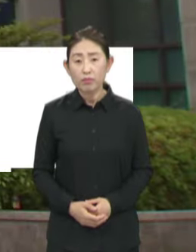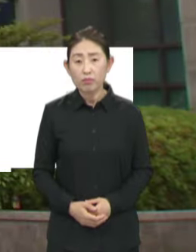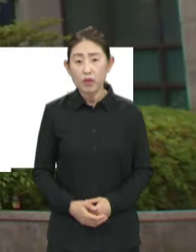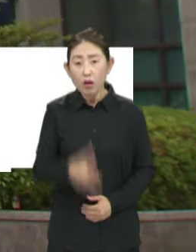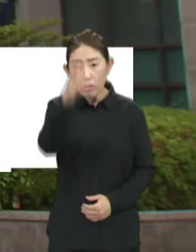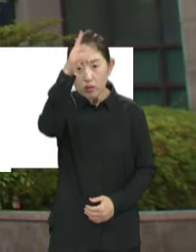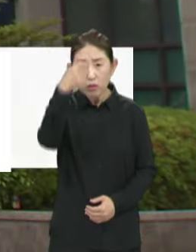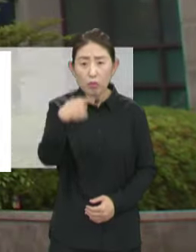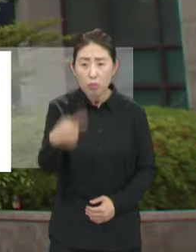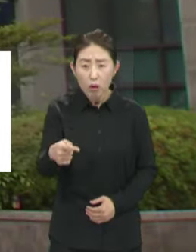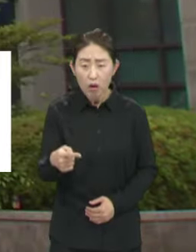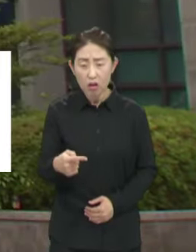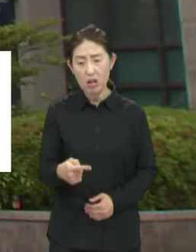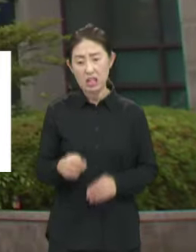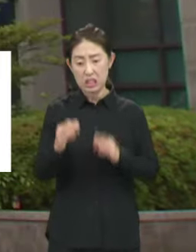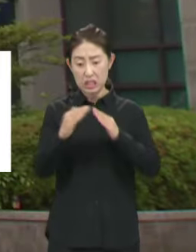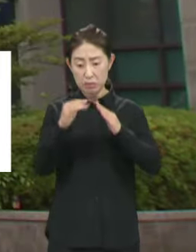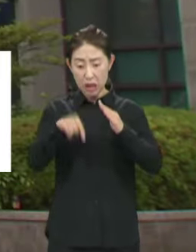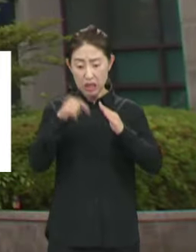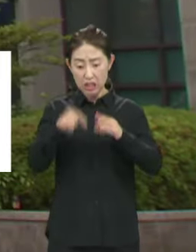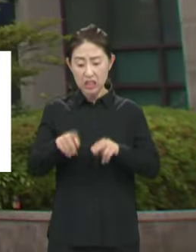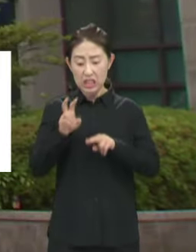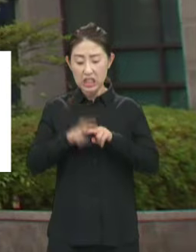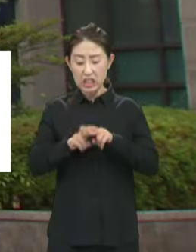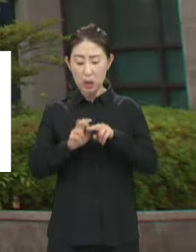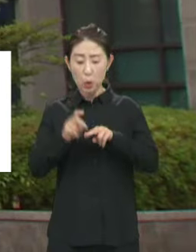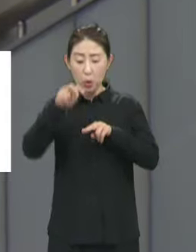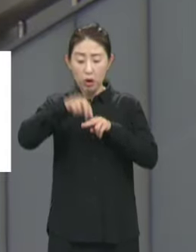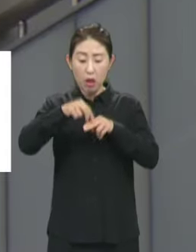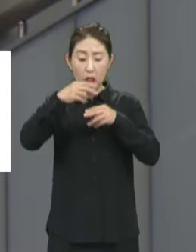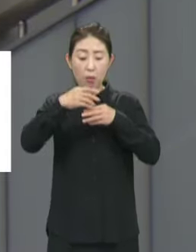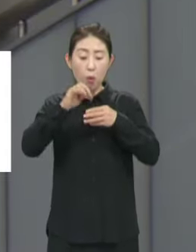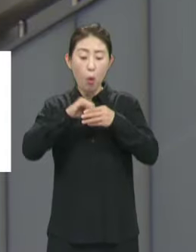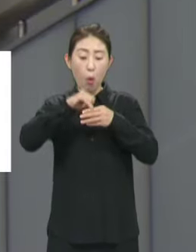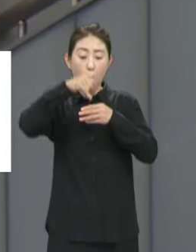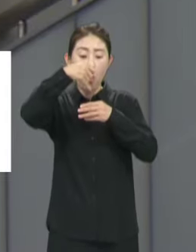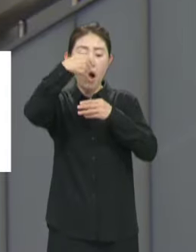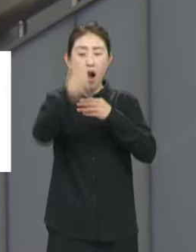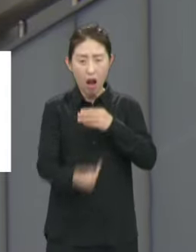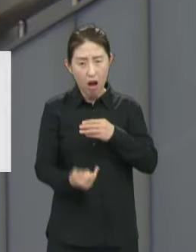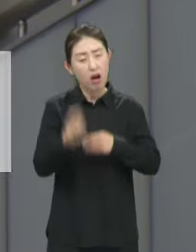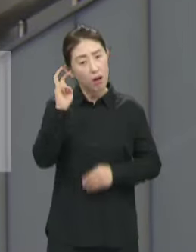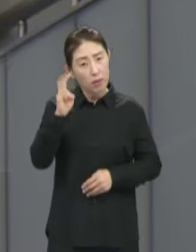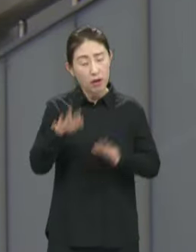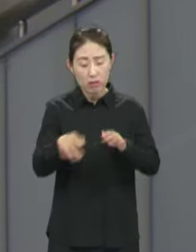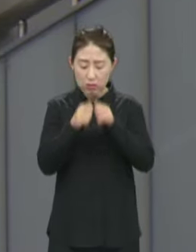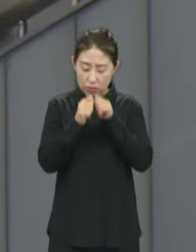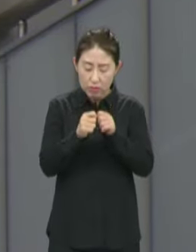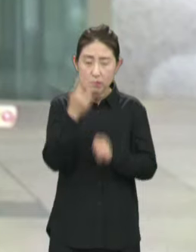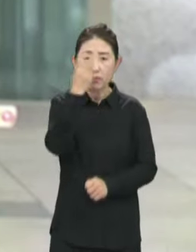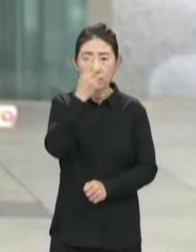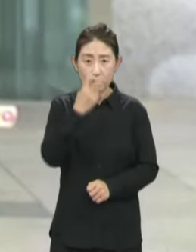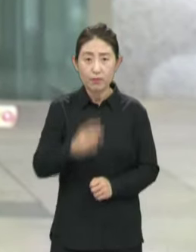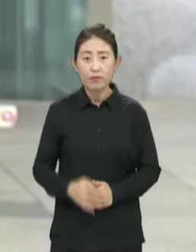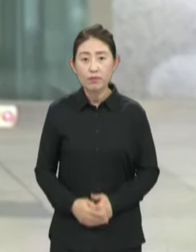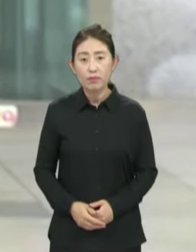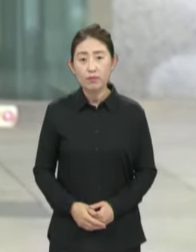경찰은 양이 의자를 타고 창문 선반에 올라 일어난 사고로 보고 정확한 사고 경의를 조사 중입니다